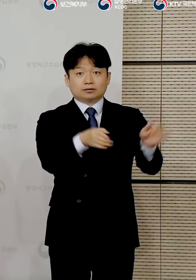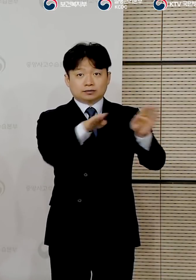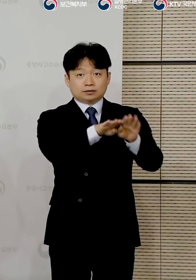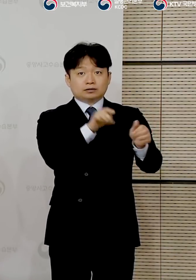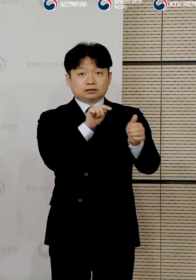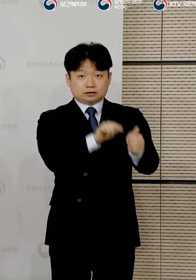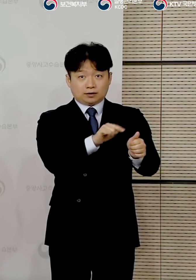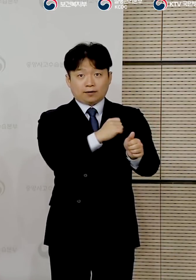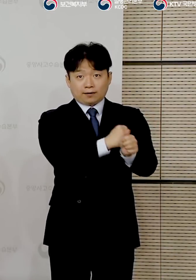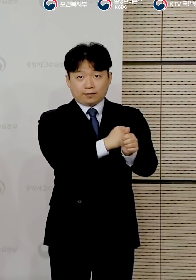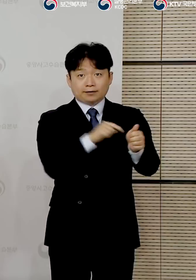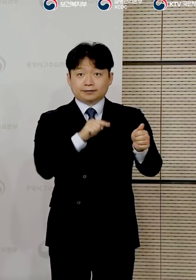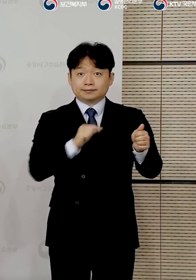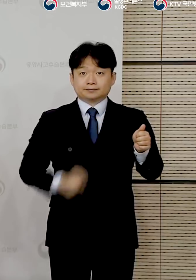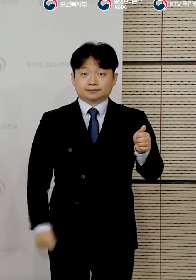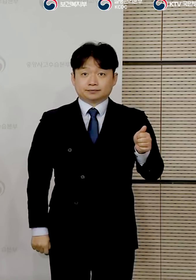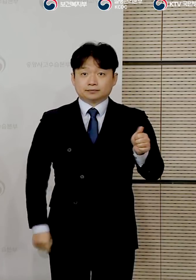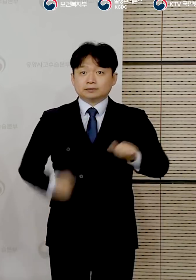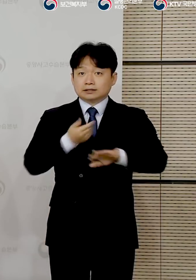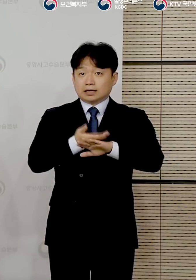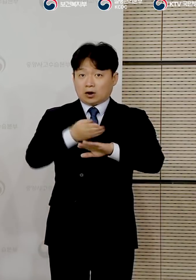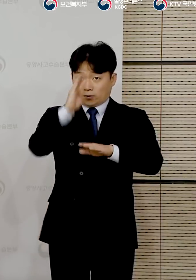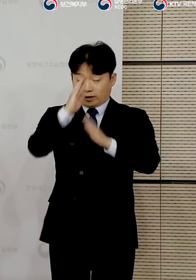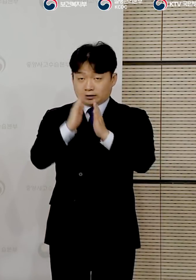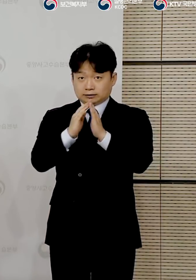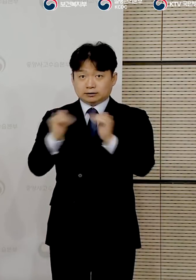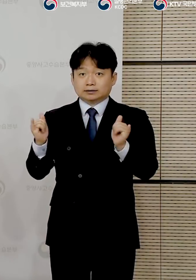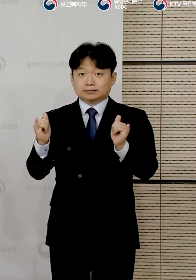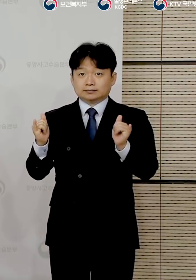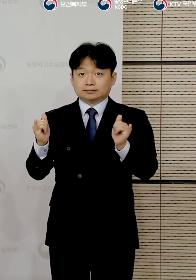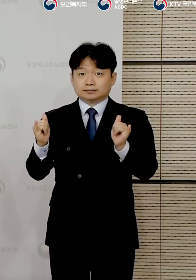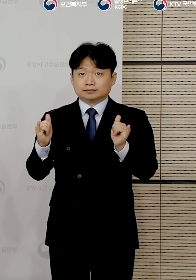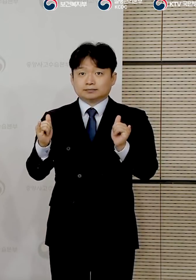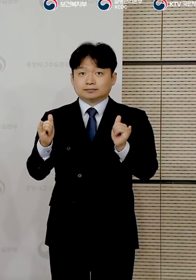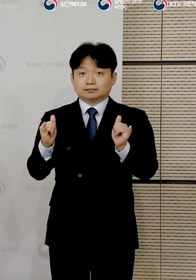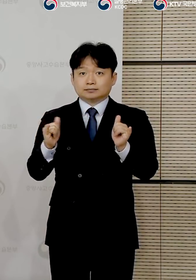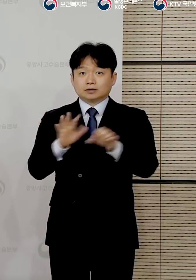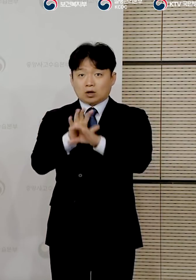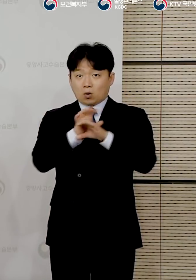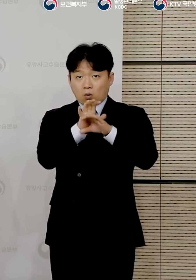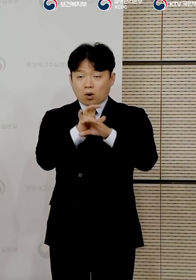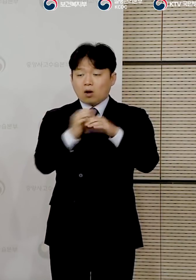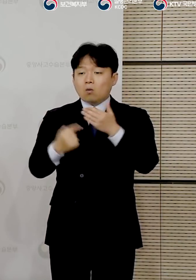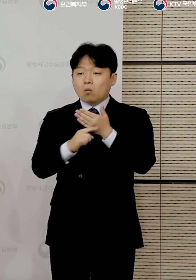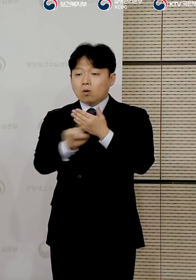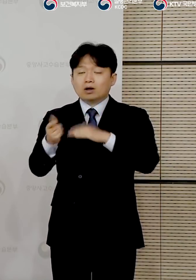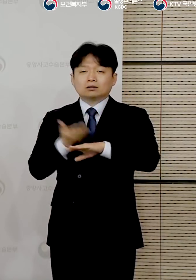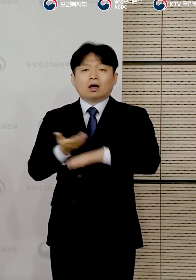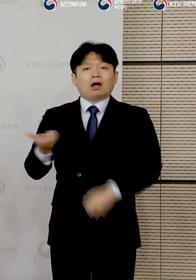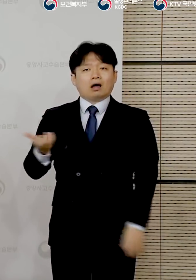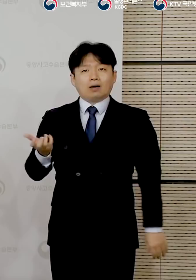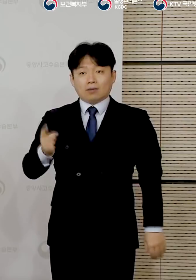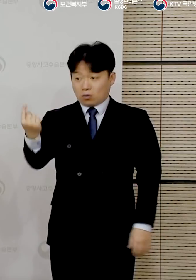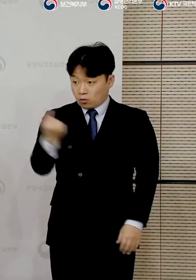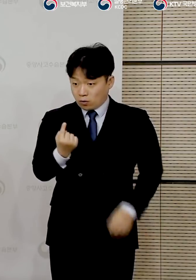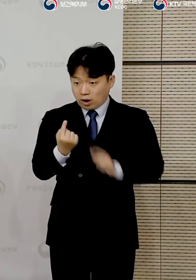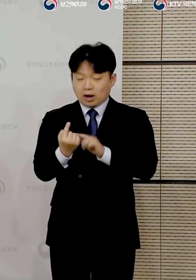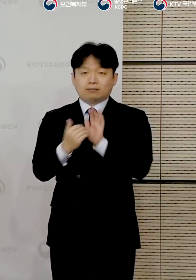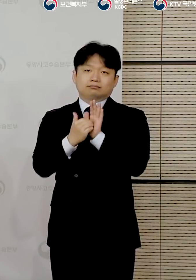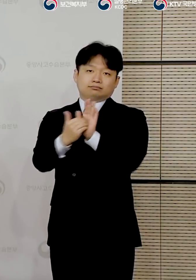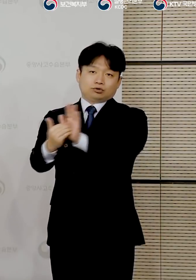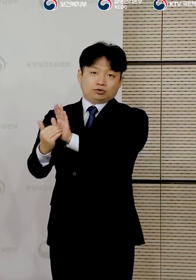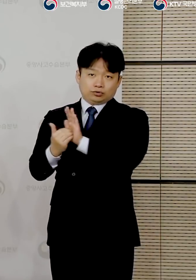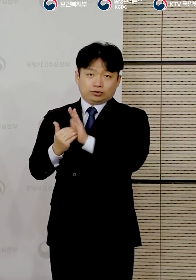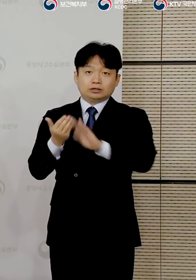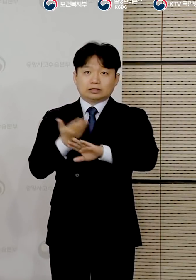이렇게 지정을 하게 되면 여기에는 다른 환자들, 이 코로나19 이외의 환자들이 있으면 안 됩니다. 그